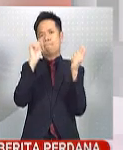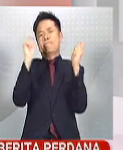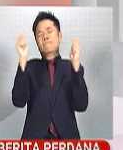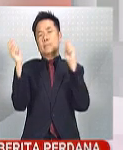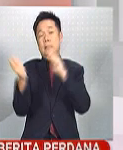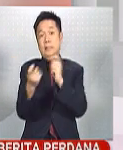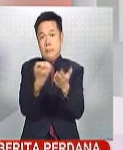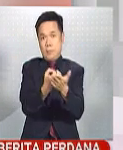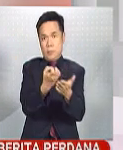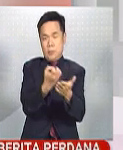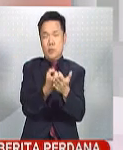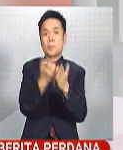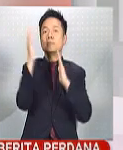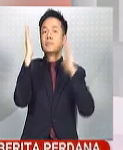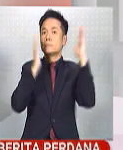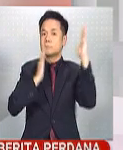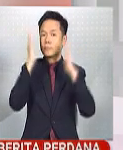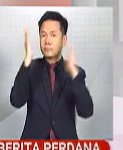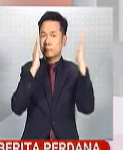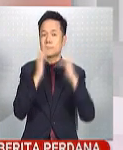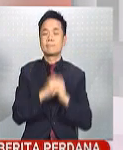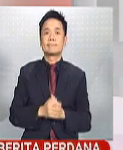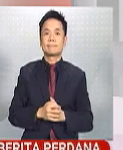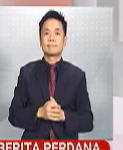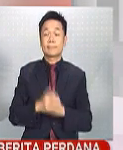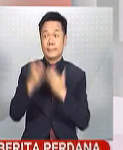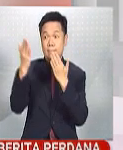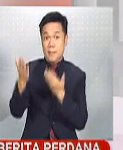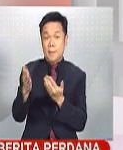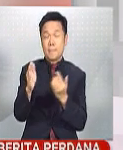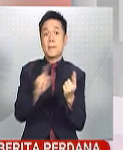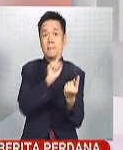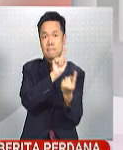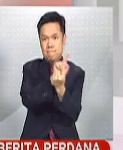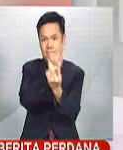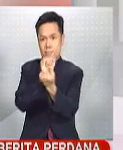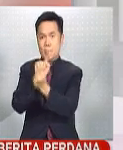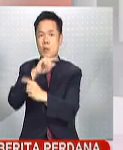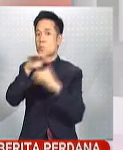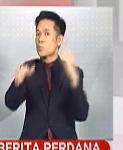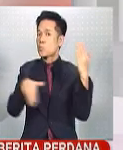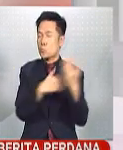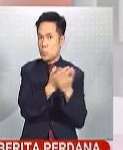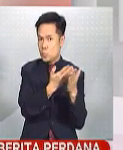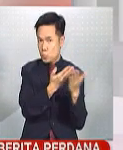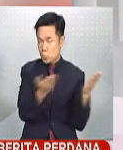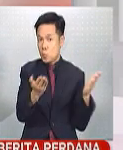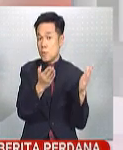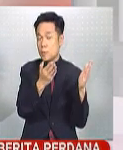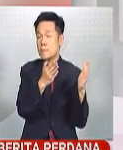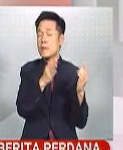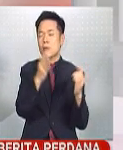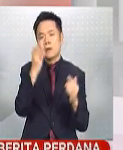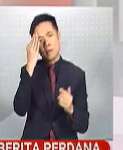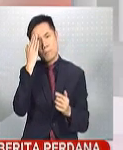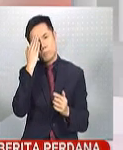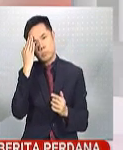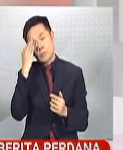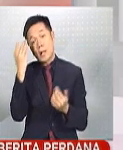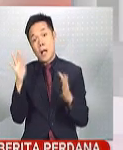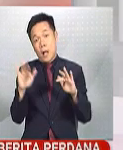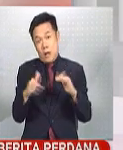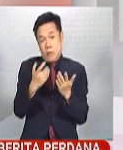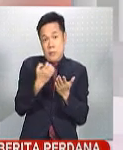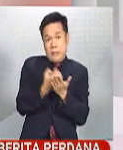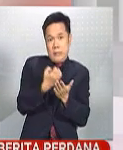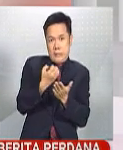mengukuhkan ekonomi negara. Sehubungan itu, beliau akan mengadakan pertemuan dengan semua pihak yang terlibat dalam mendapatkan gambaran ekonomi negara